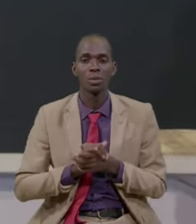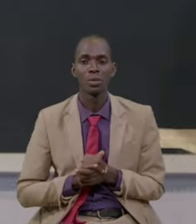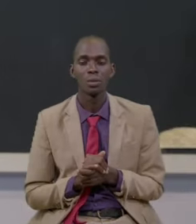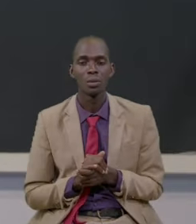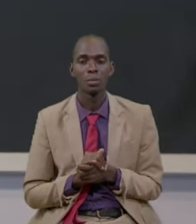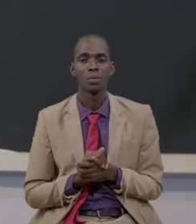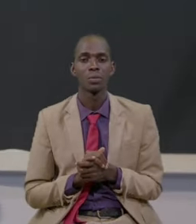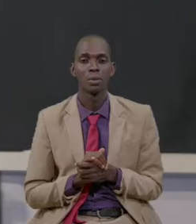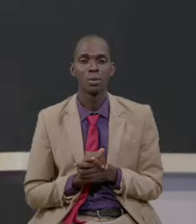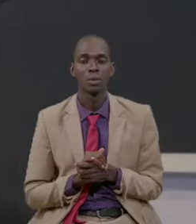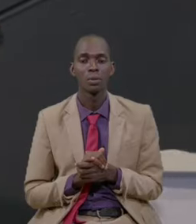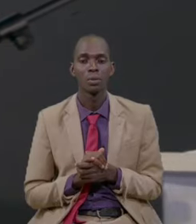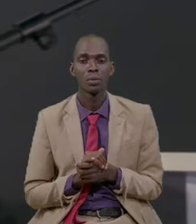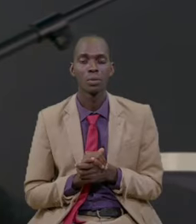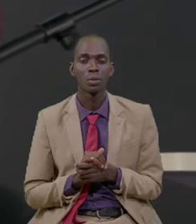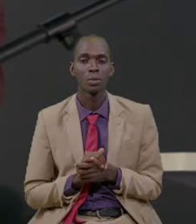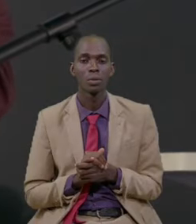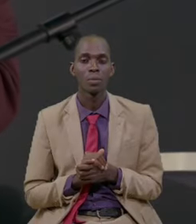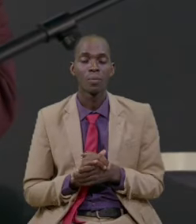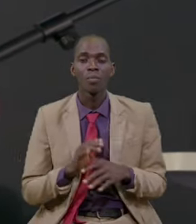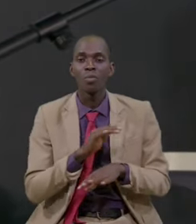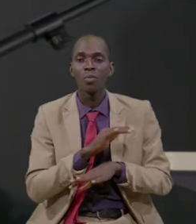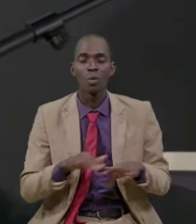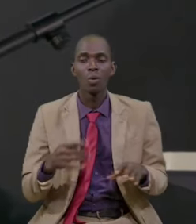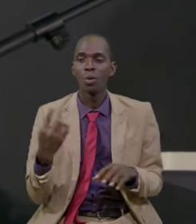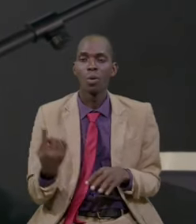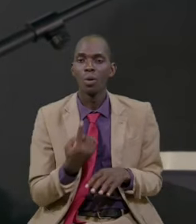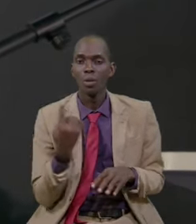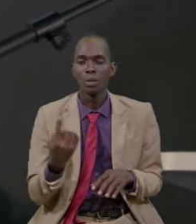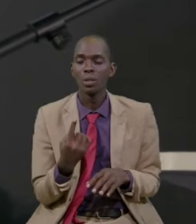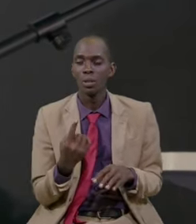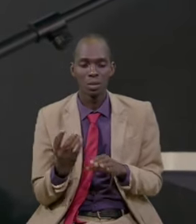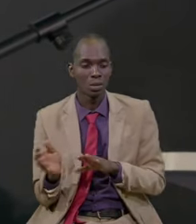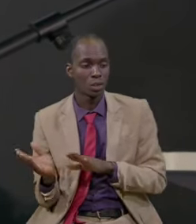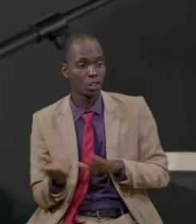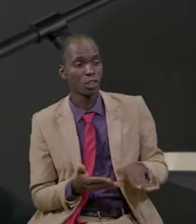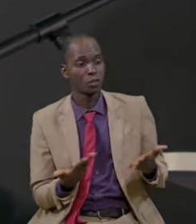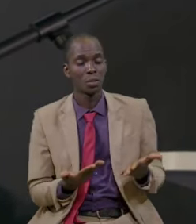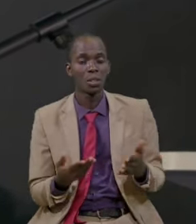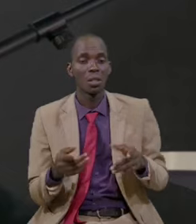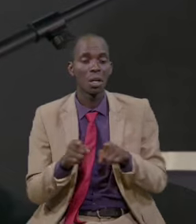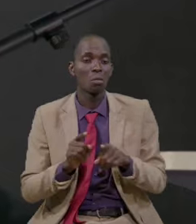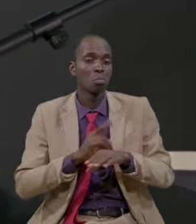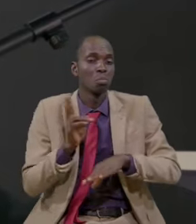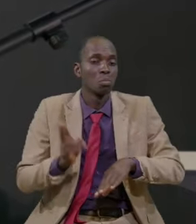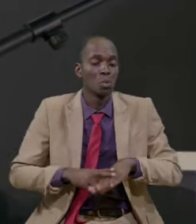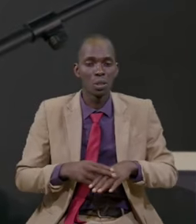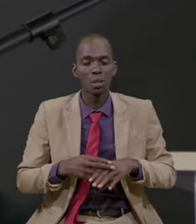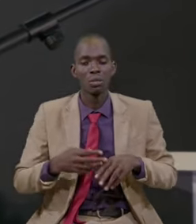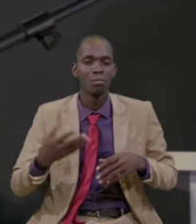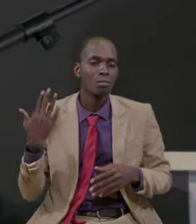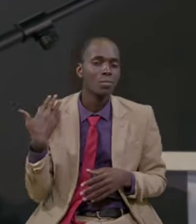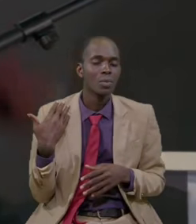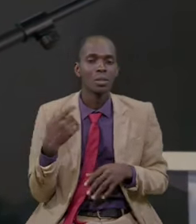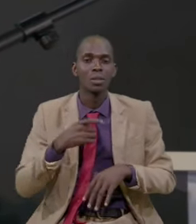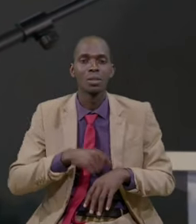ne continue pas comme si tu l'as toujours été. Ne vis pas comme ici pour retourner